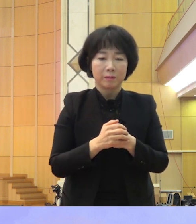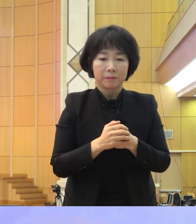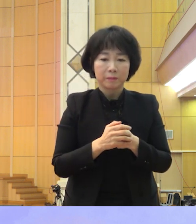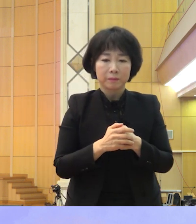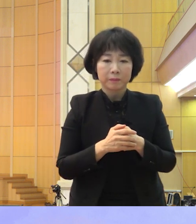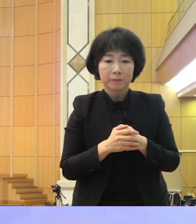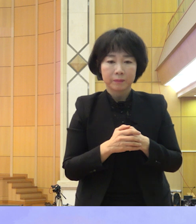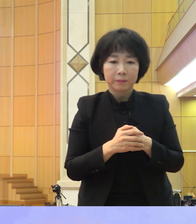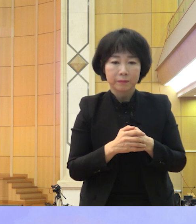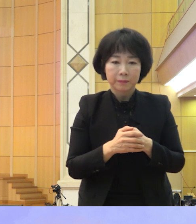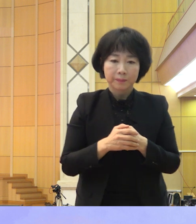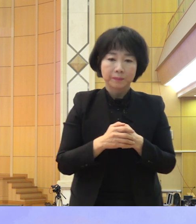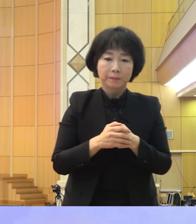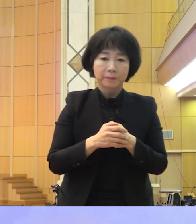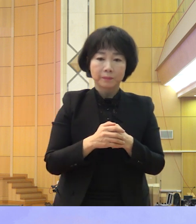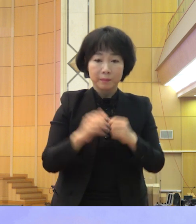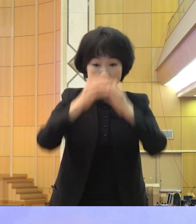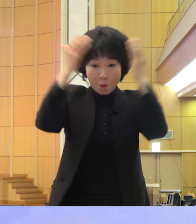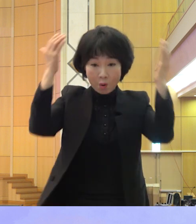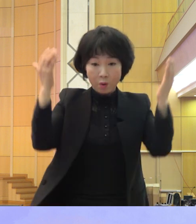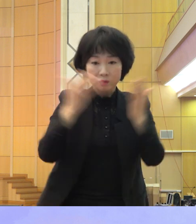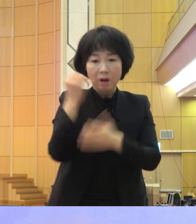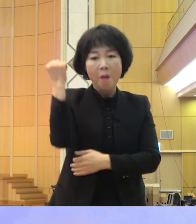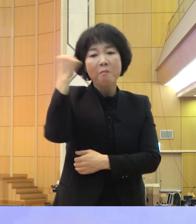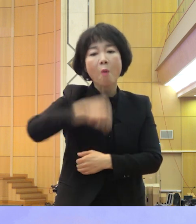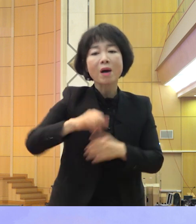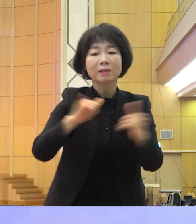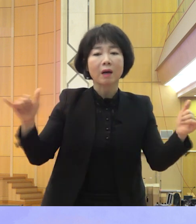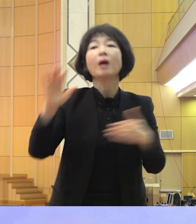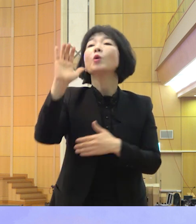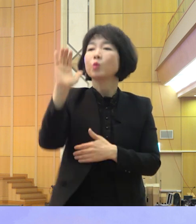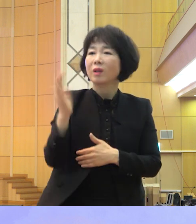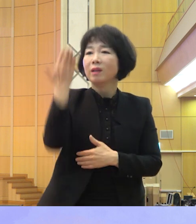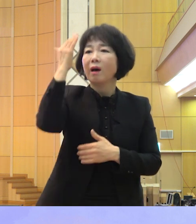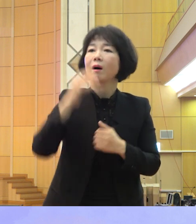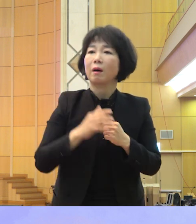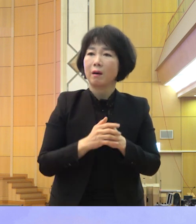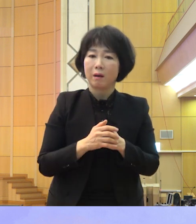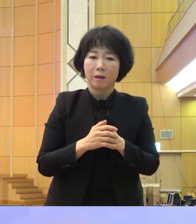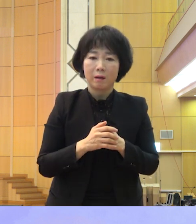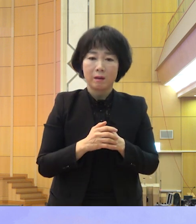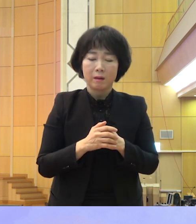하나만 못 지켜도 모두 범한 자가 되나니.